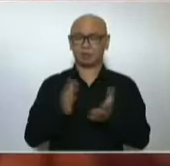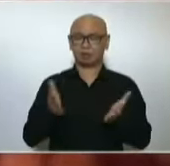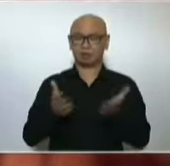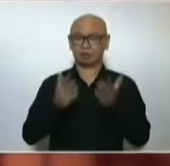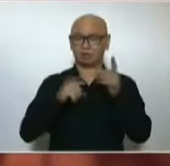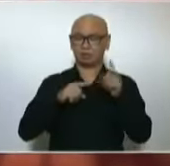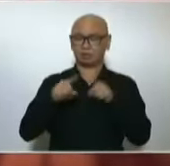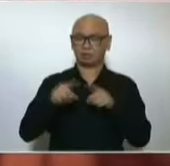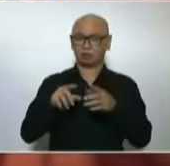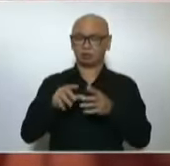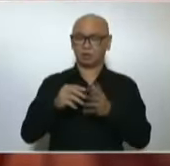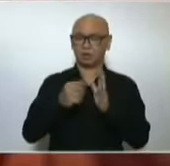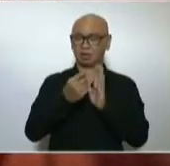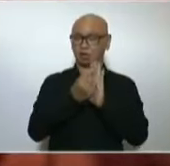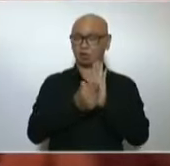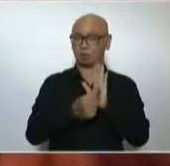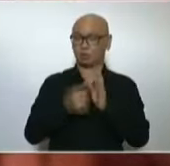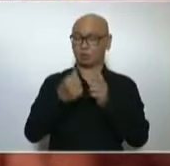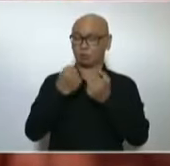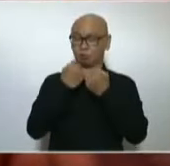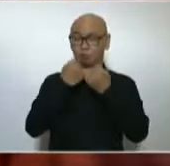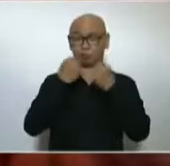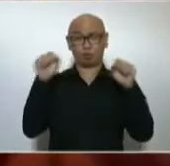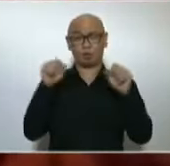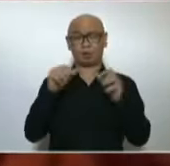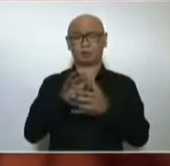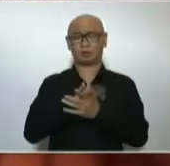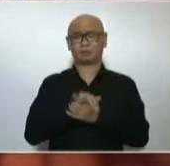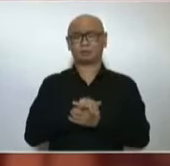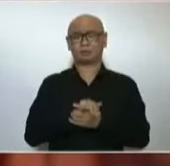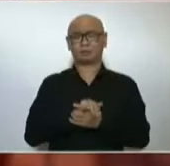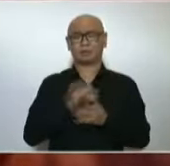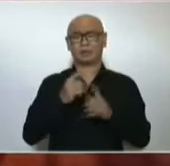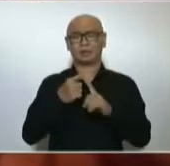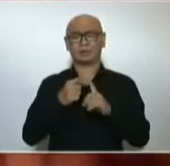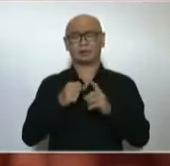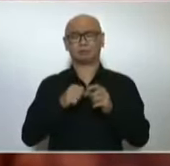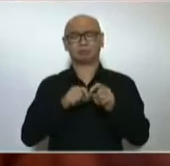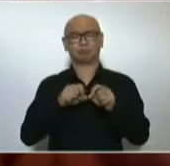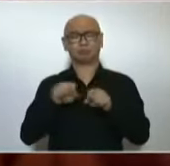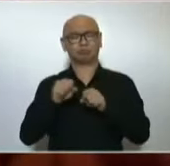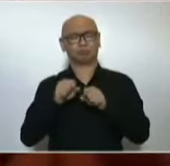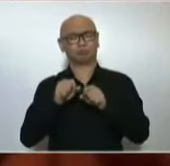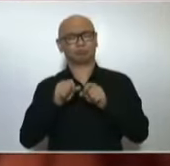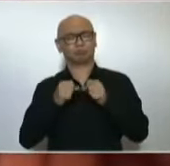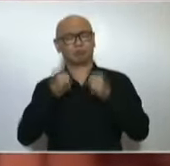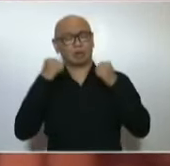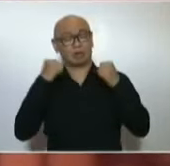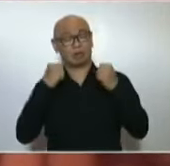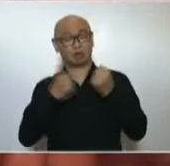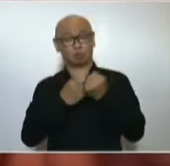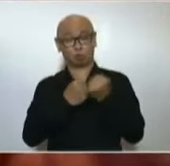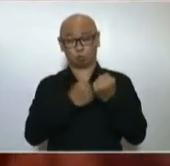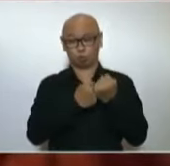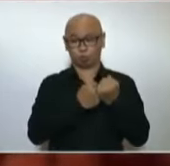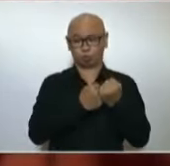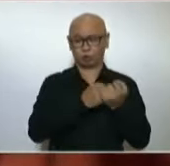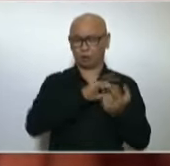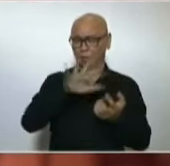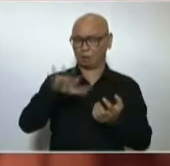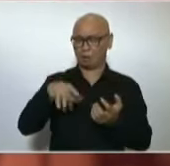penggerak ekonomi sekaligus memperkuat daya dukung lingkungan